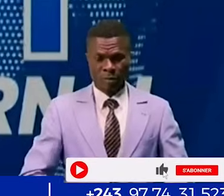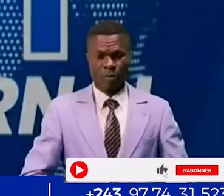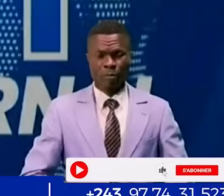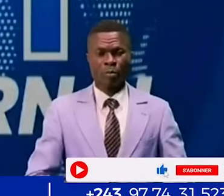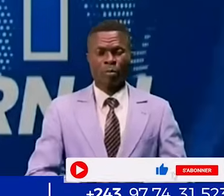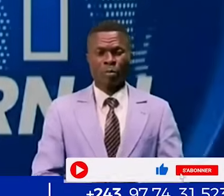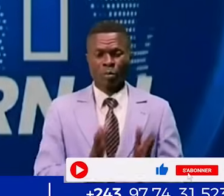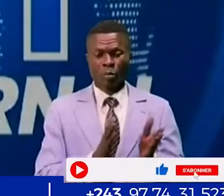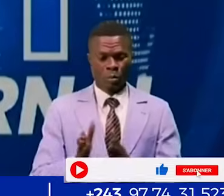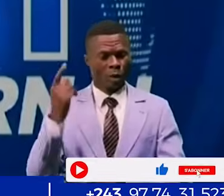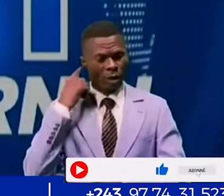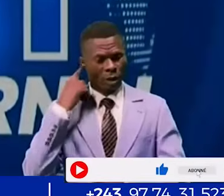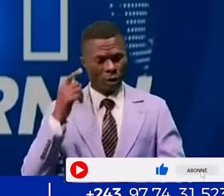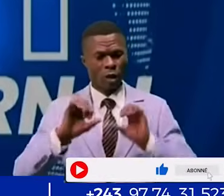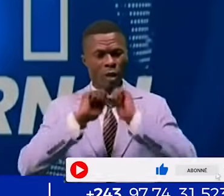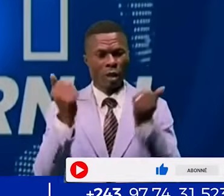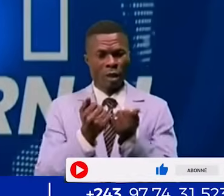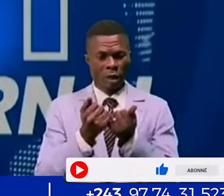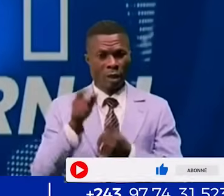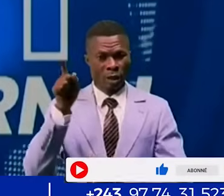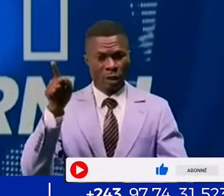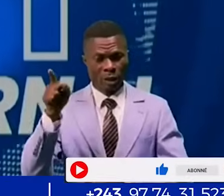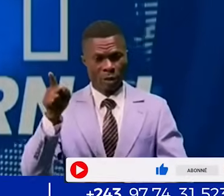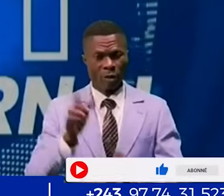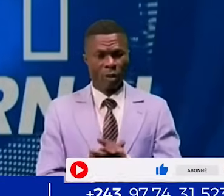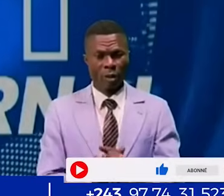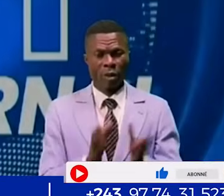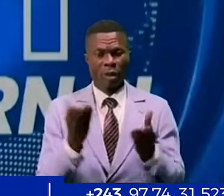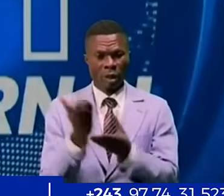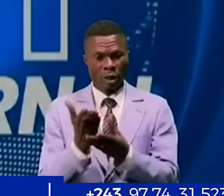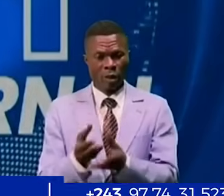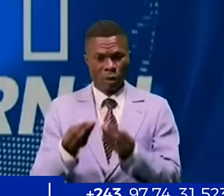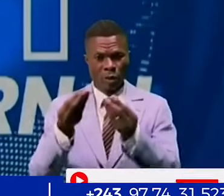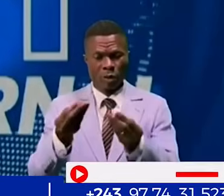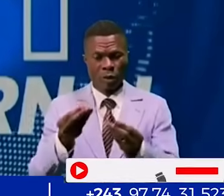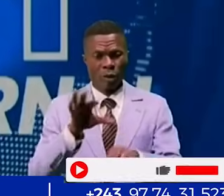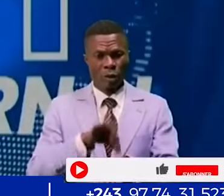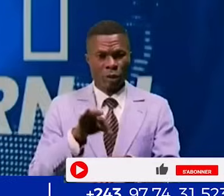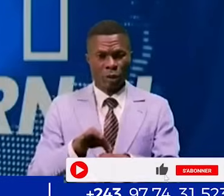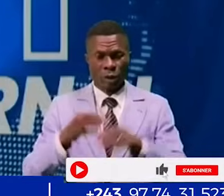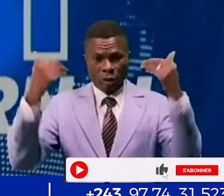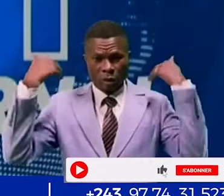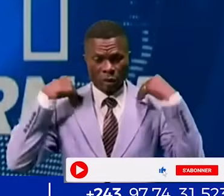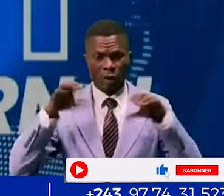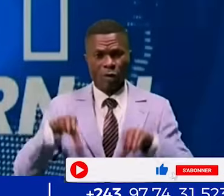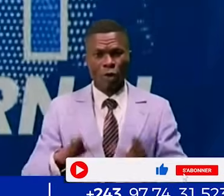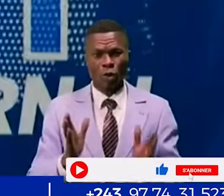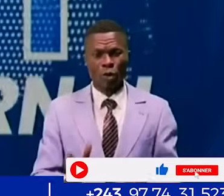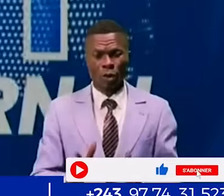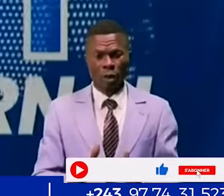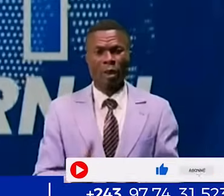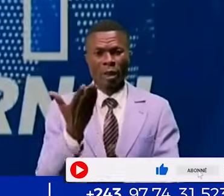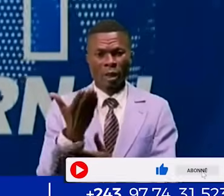tendu une oreille attentive aux associations communautaires locales munies d'un mémorandum, occasion pour le garant de la nation congolaise de